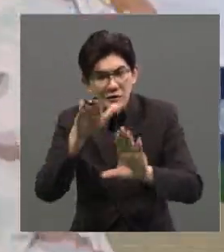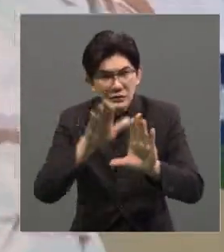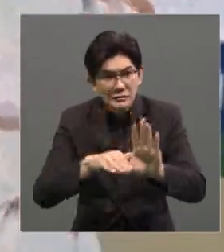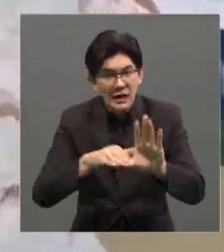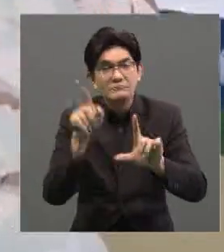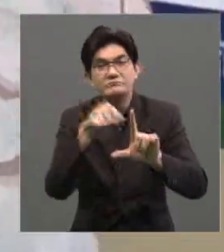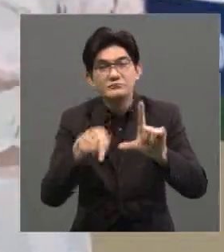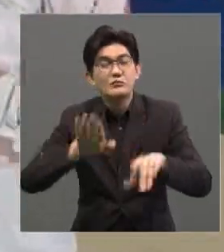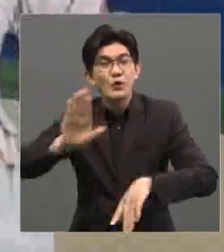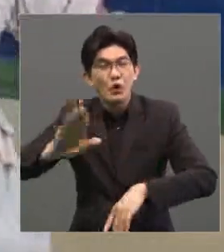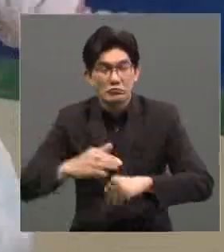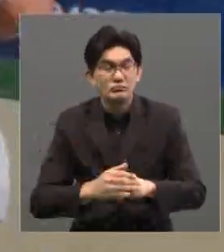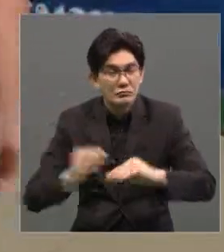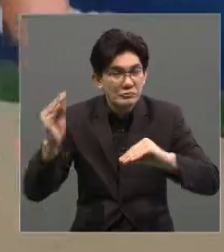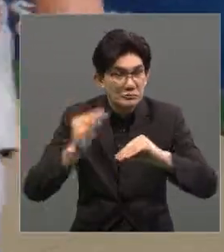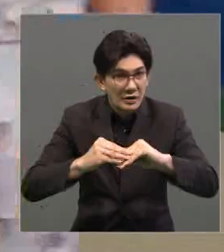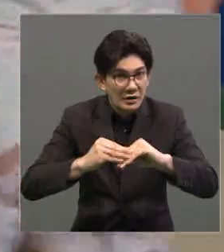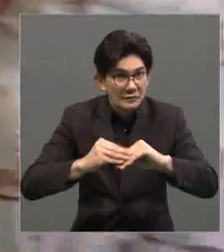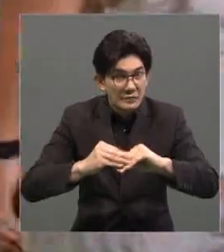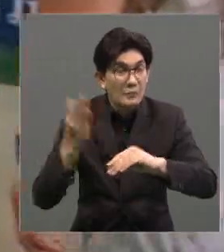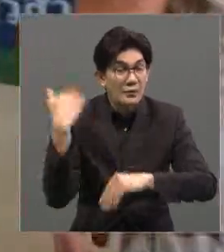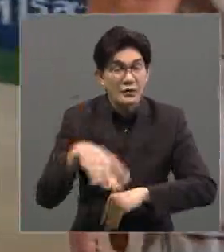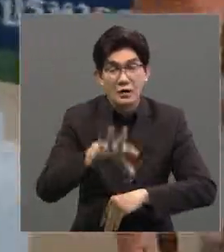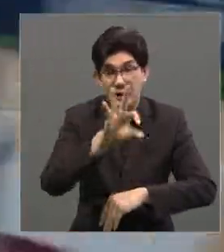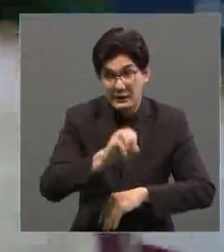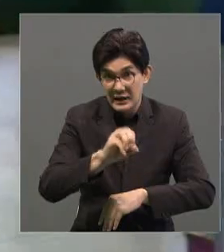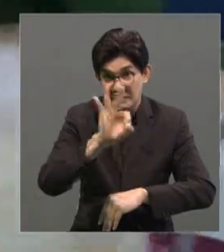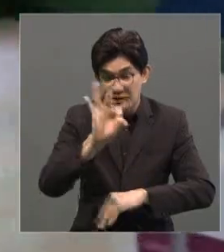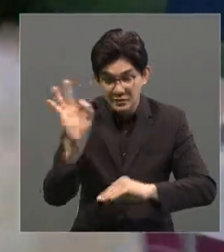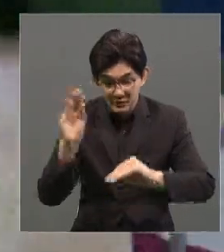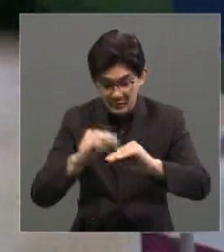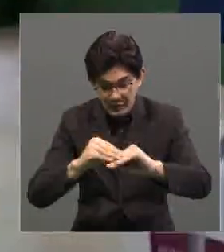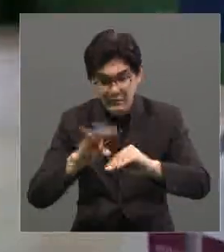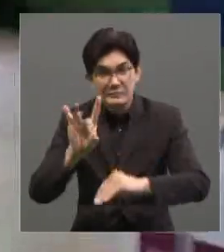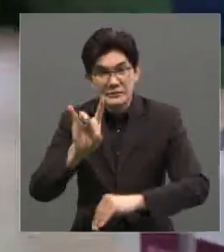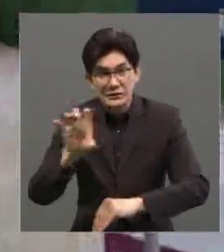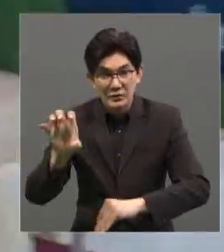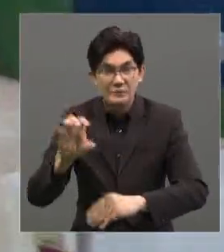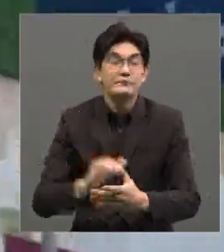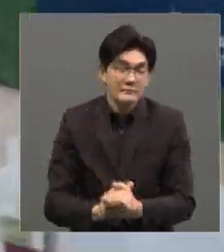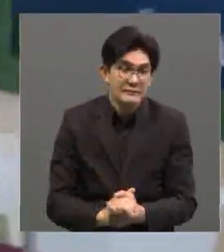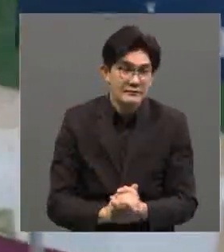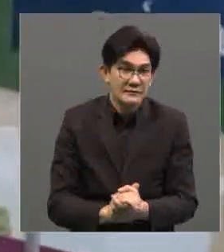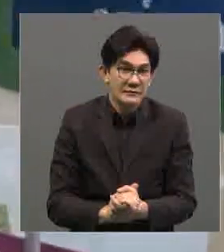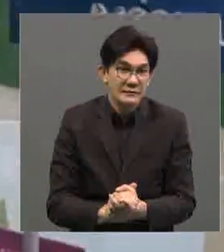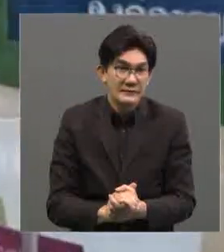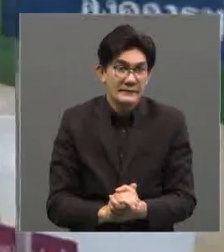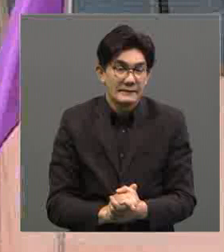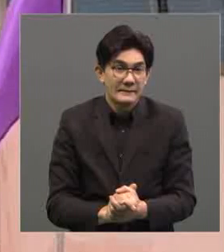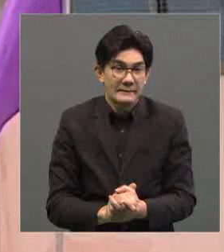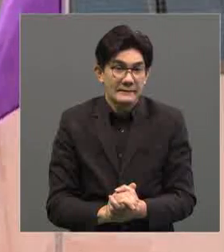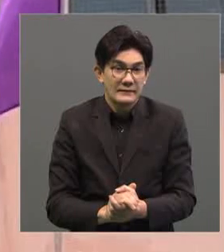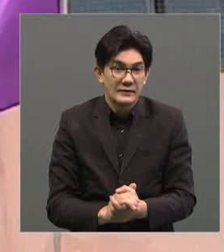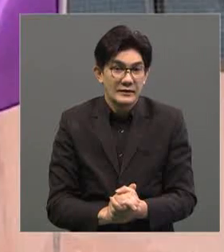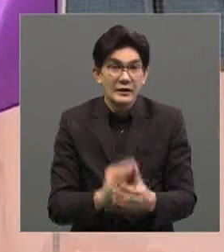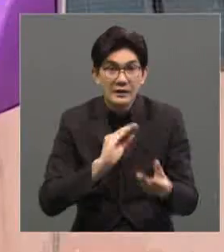ครพรรคก้าวไกลทำให้ได้คะแนนเพิ่มนะคะจากเดิม99คะแนนเพิ่มมาเป็น100คะแนนเช่นเดียวกันค่ะกับที่